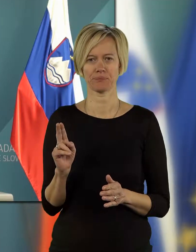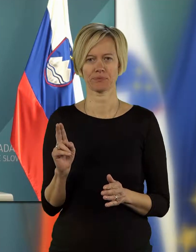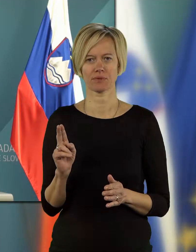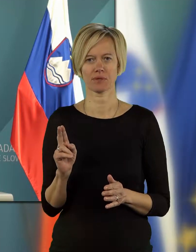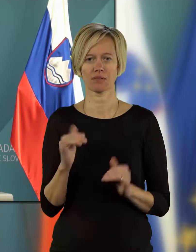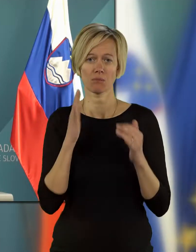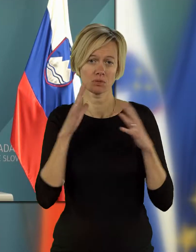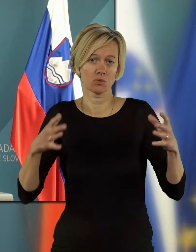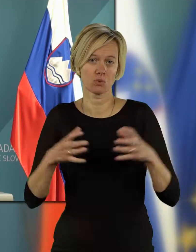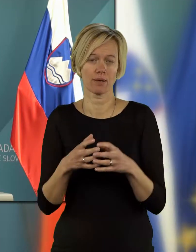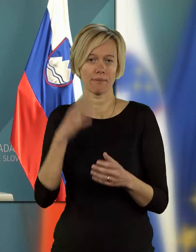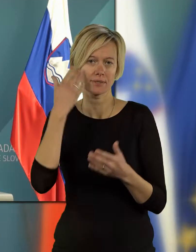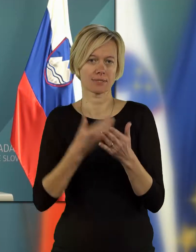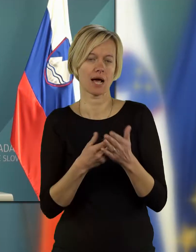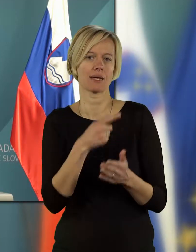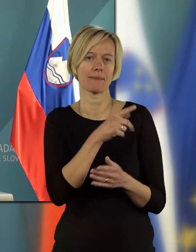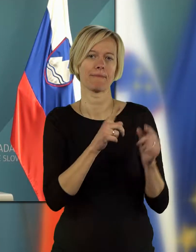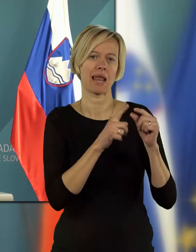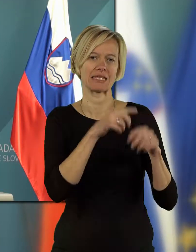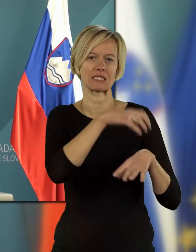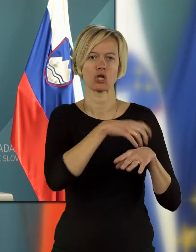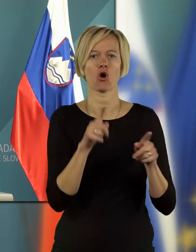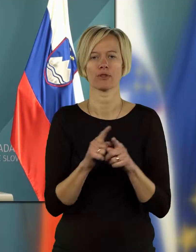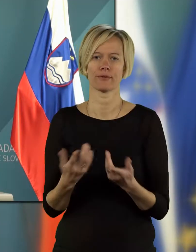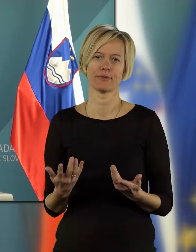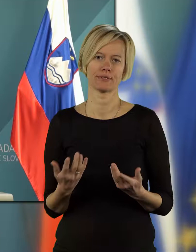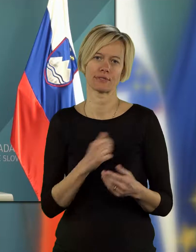unije, da bi skupaj priznali